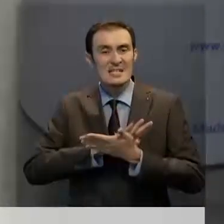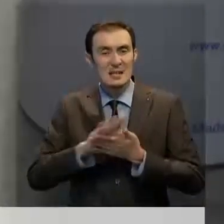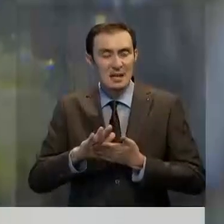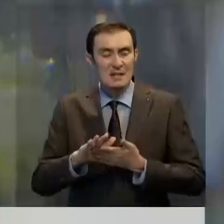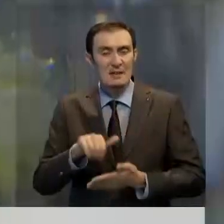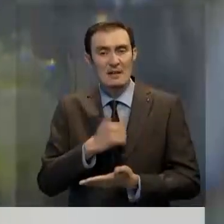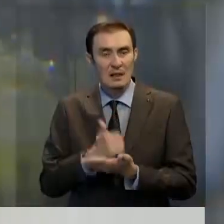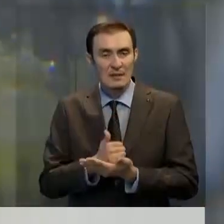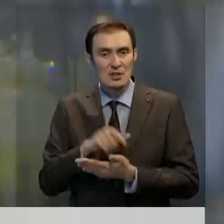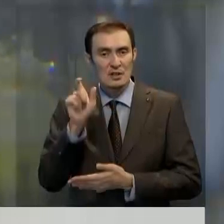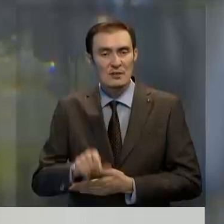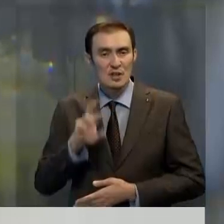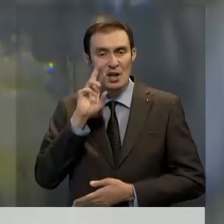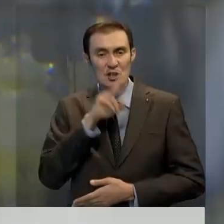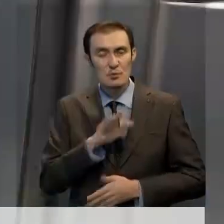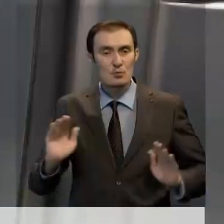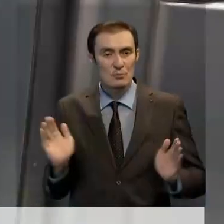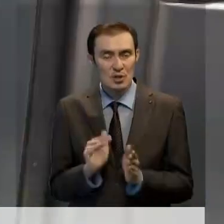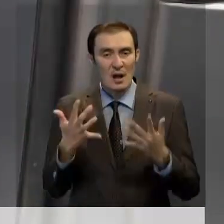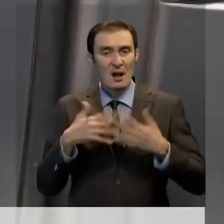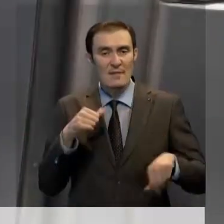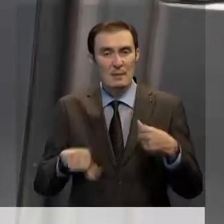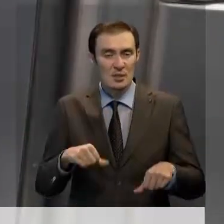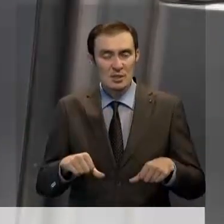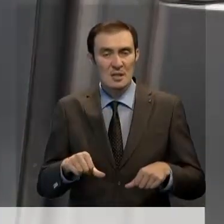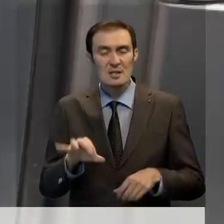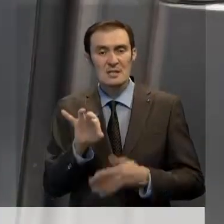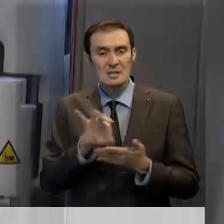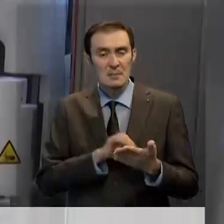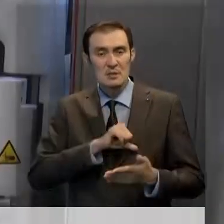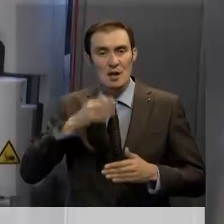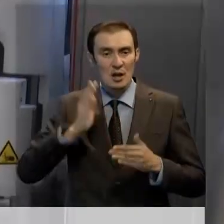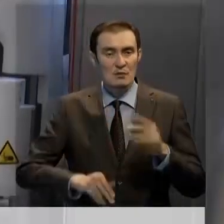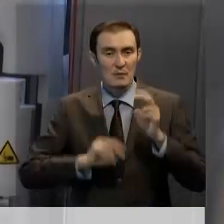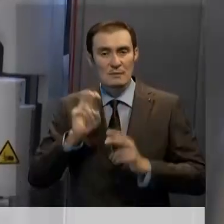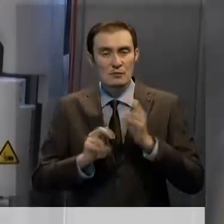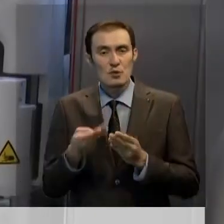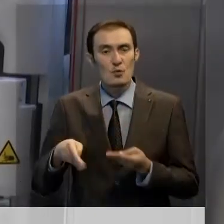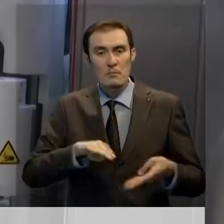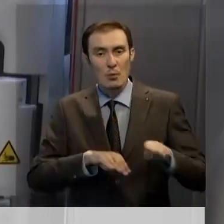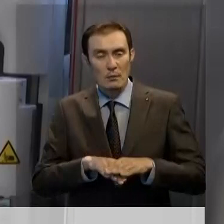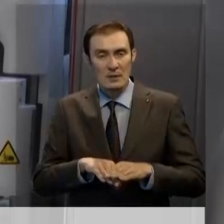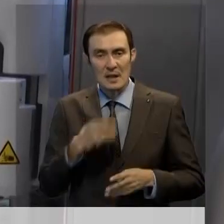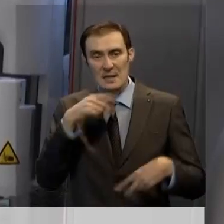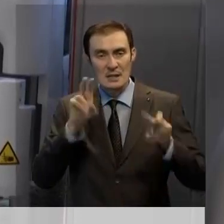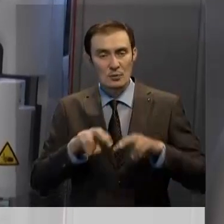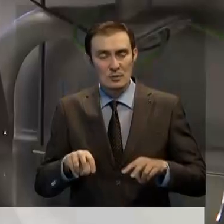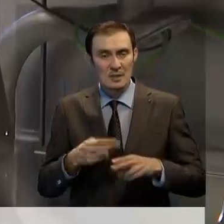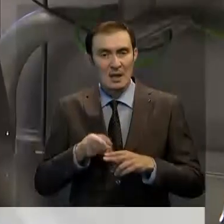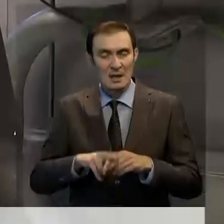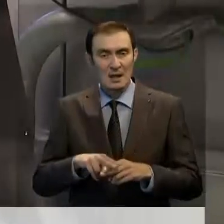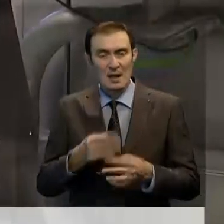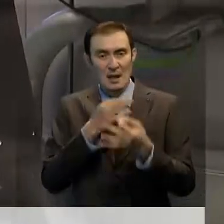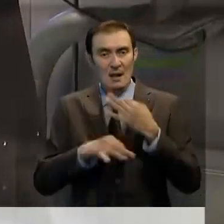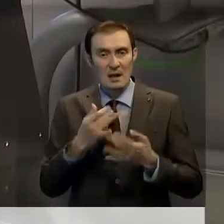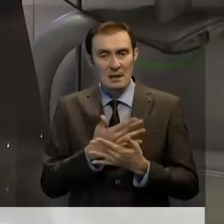всего. Человеческий фактор минимизирован. Автоматические машины сами завершают производство и упаковывают препарат для диагностики. У нас